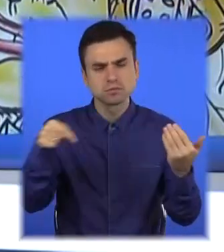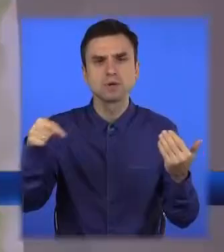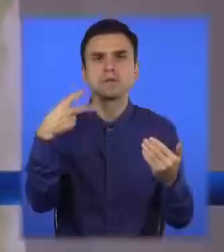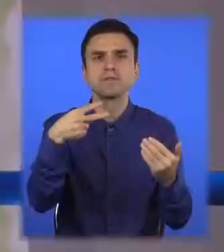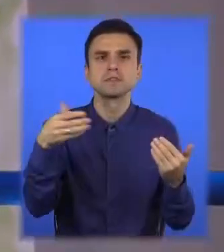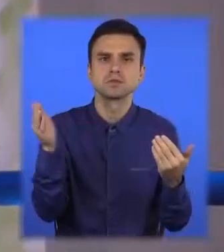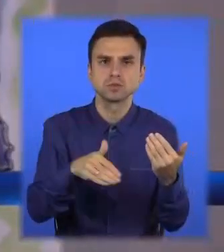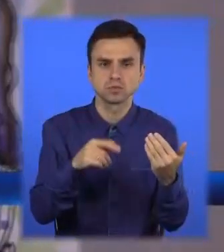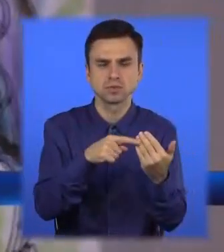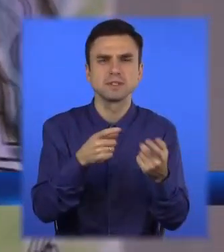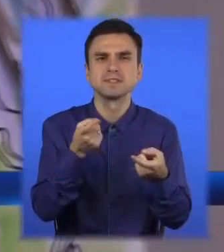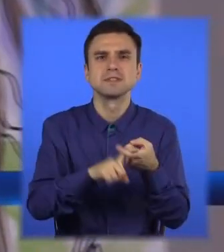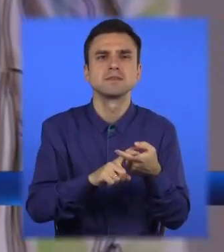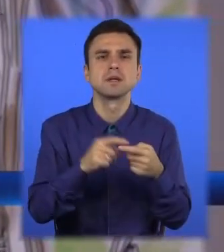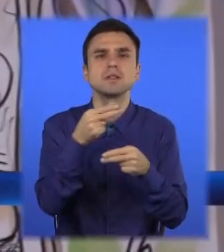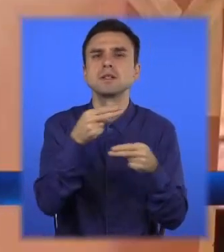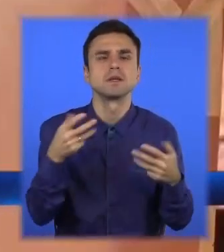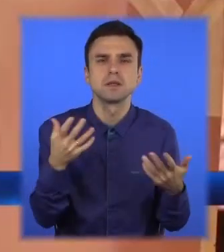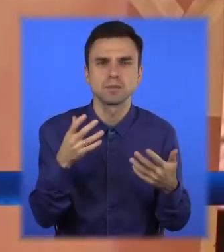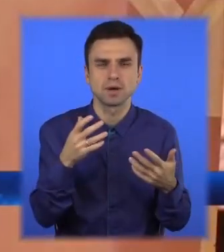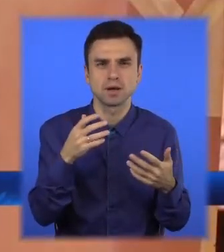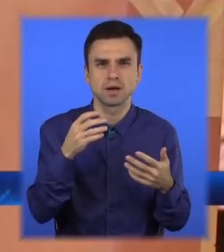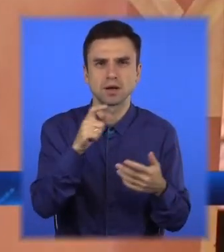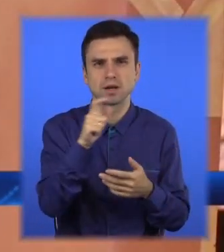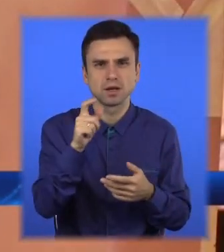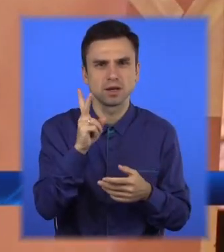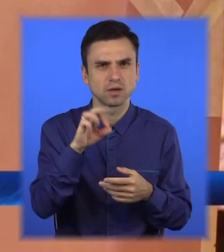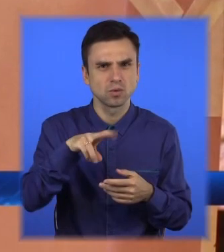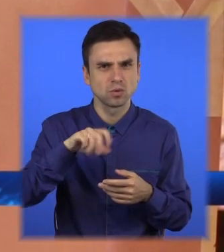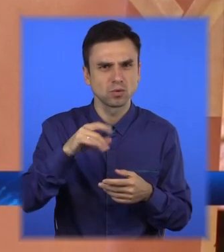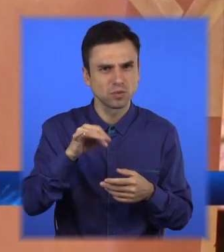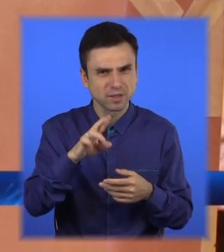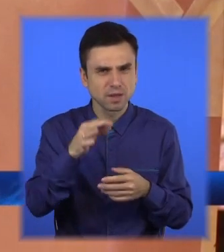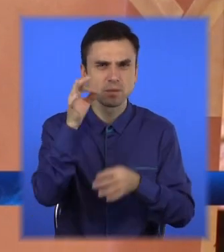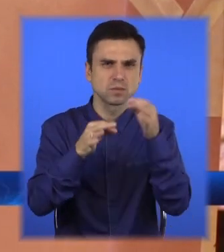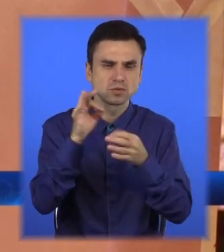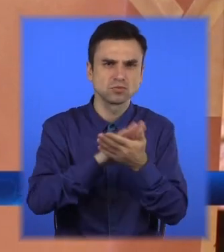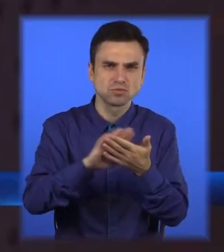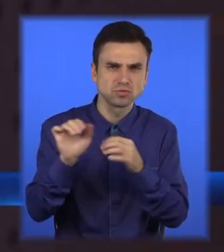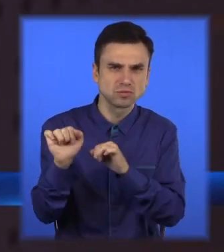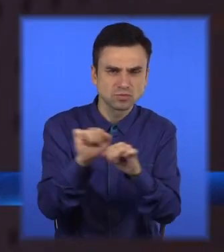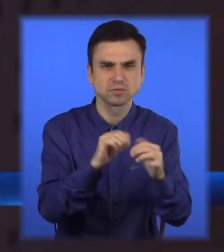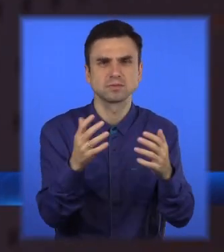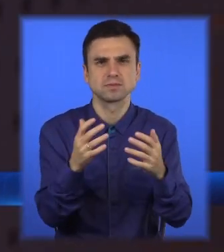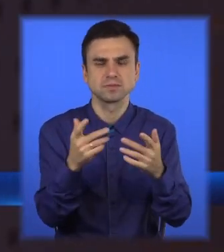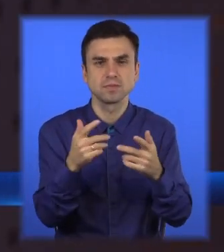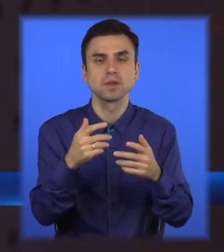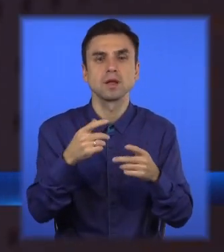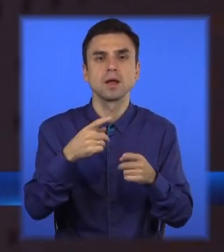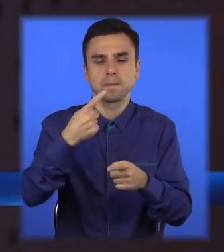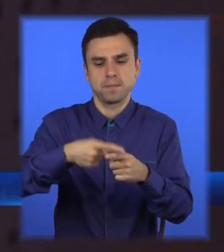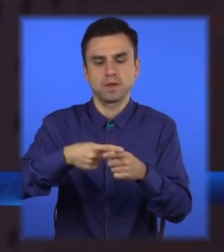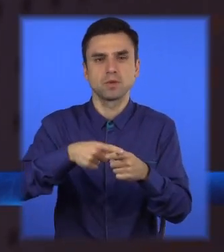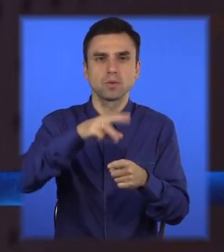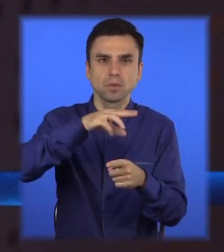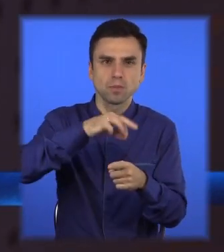соціальну та екологічну тематику. Плакати знаходяться у приватній галереї на розі вулиці Олександра Поля та проспекті Поштовому.